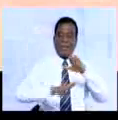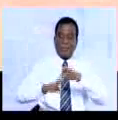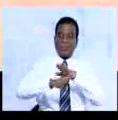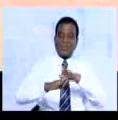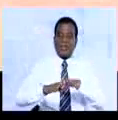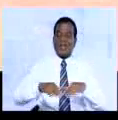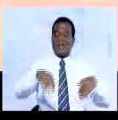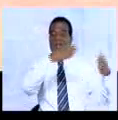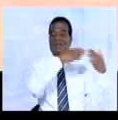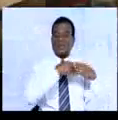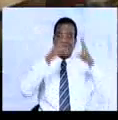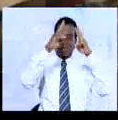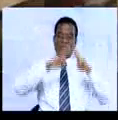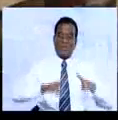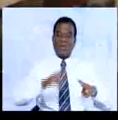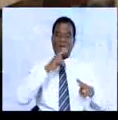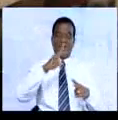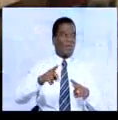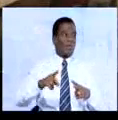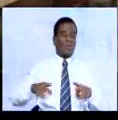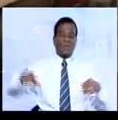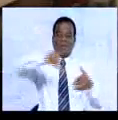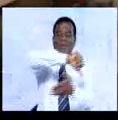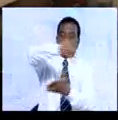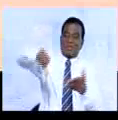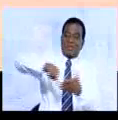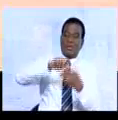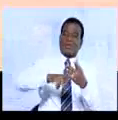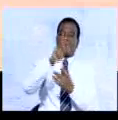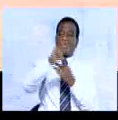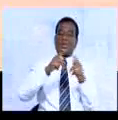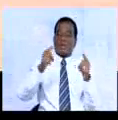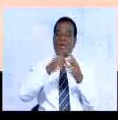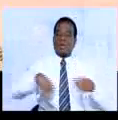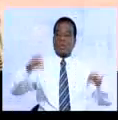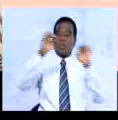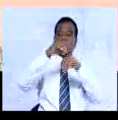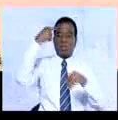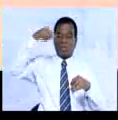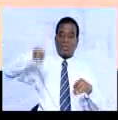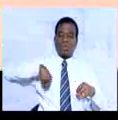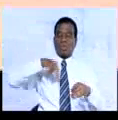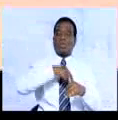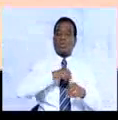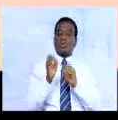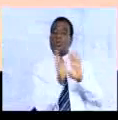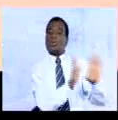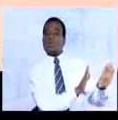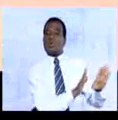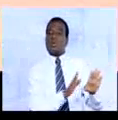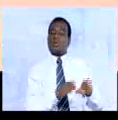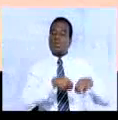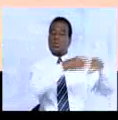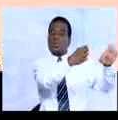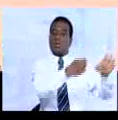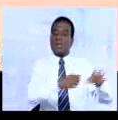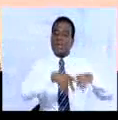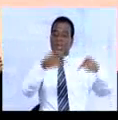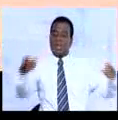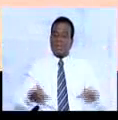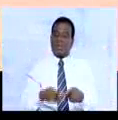est la chefferie du village, soit associée à ce projet très important, pour que nous nous dégageons des périmètres